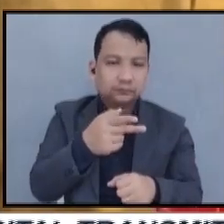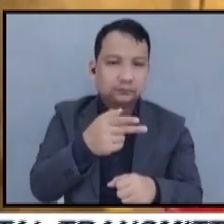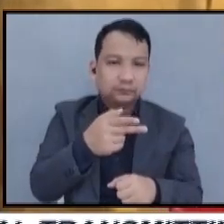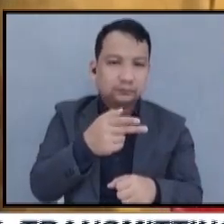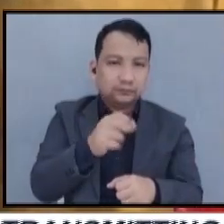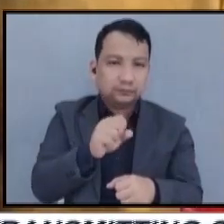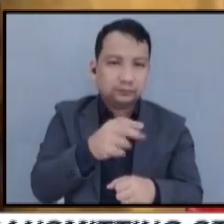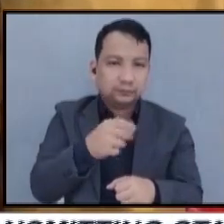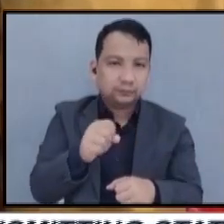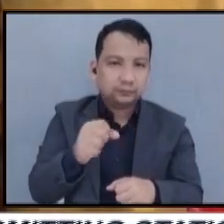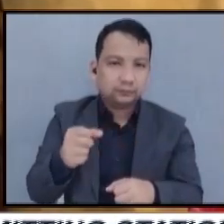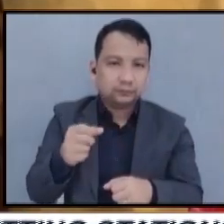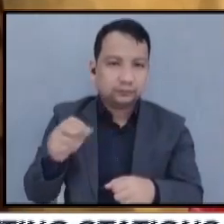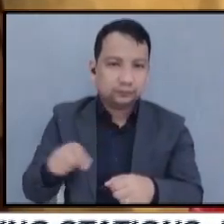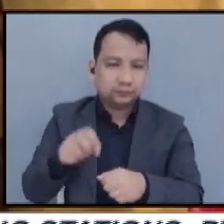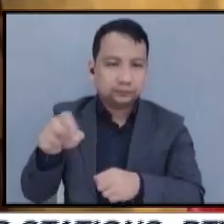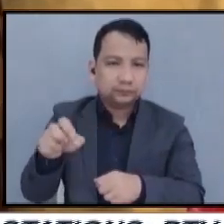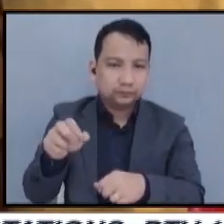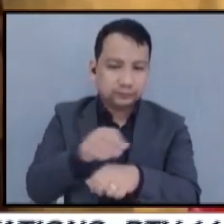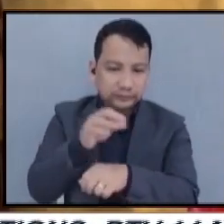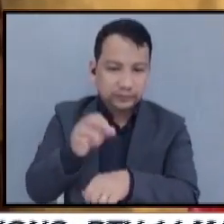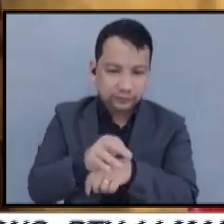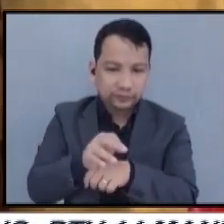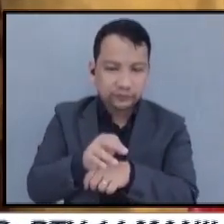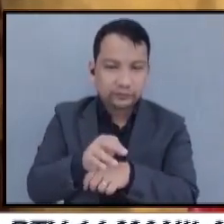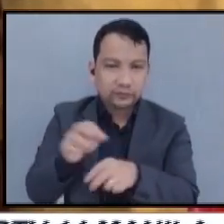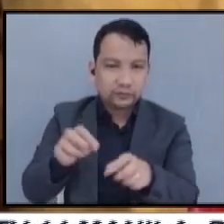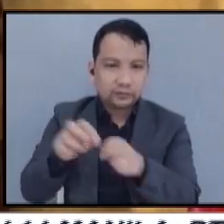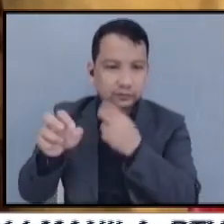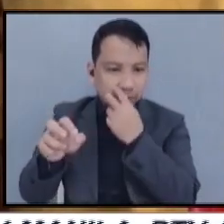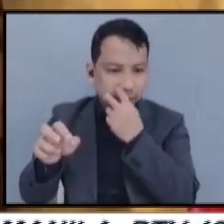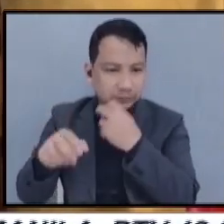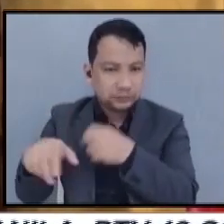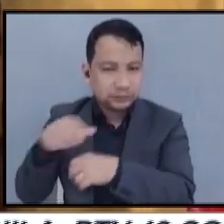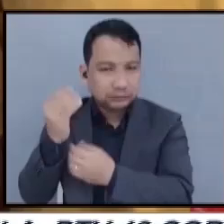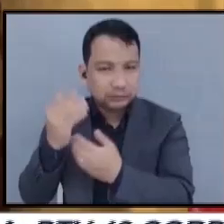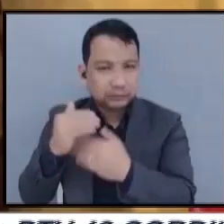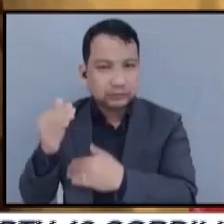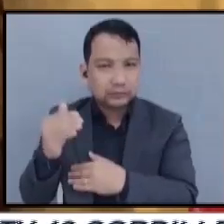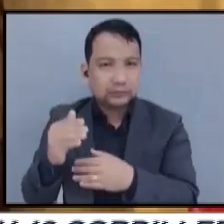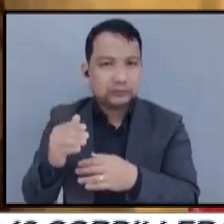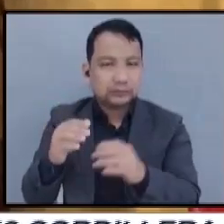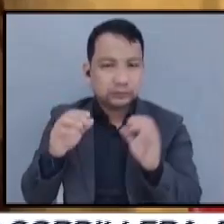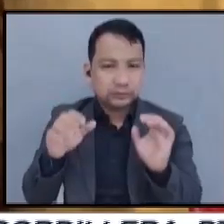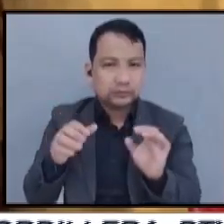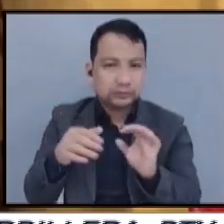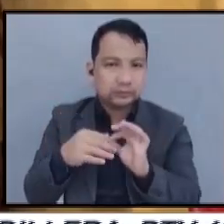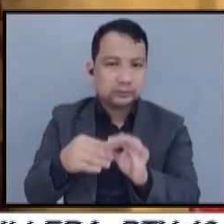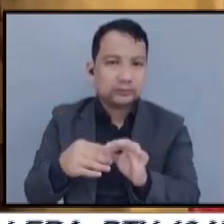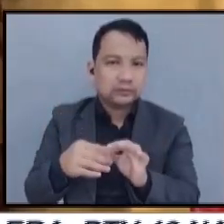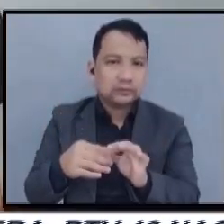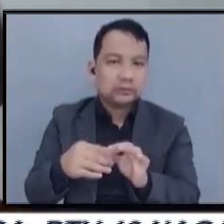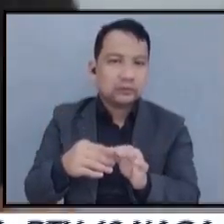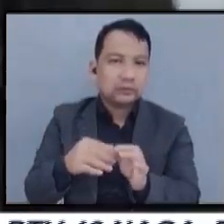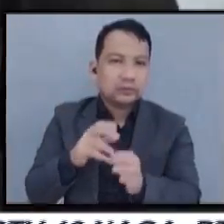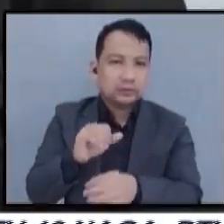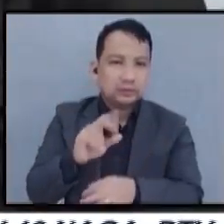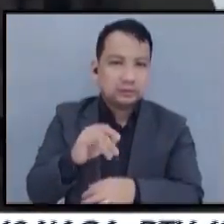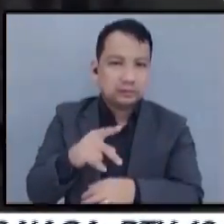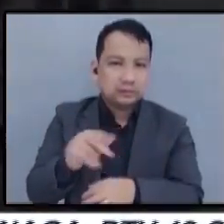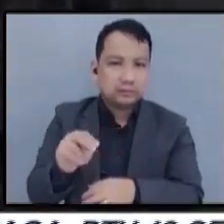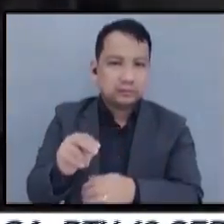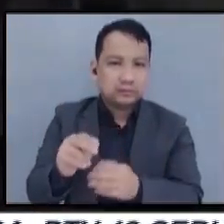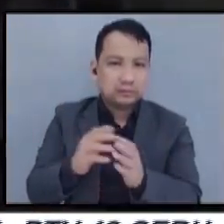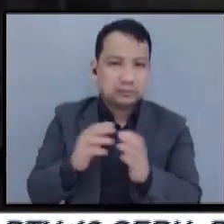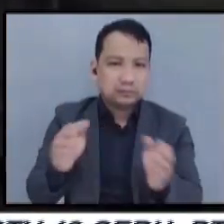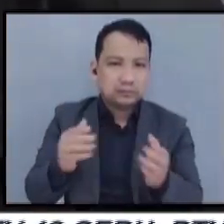trip meaning pag sinabing field trip Nasa field trip sila suspense ended nila very thankful at excited